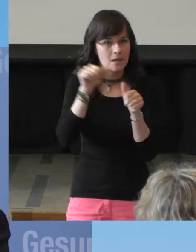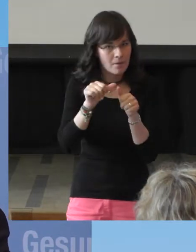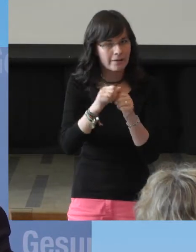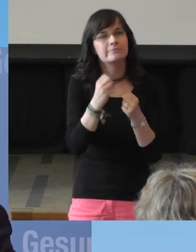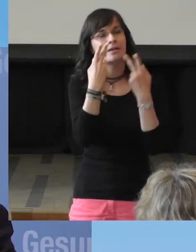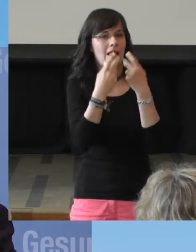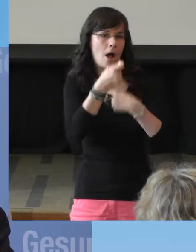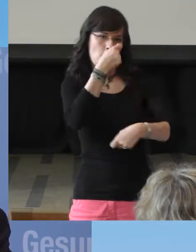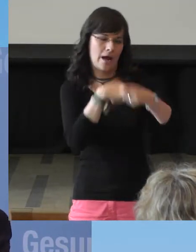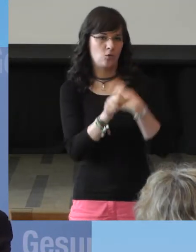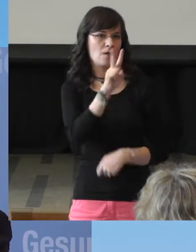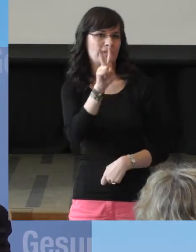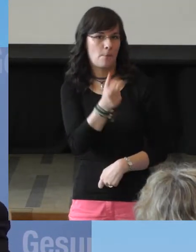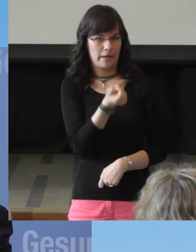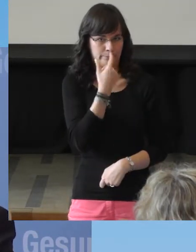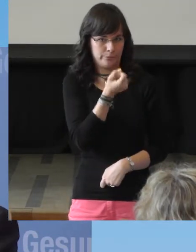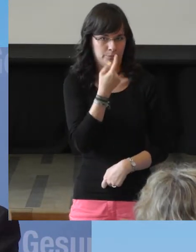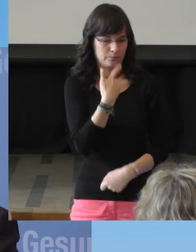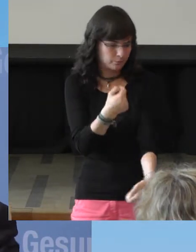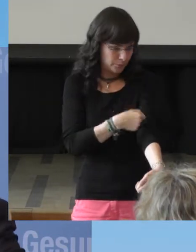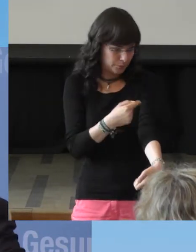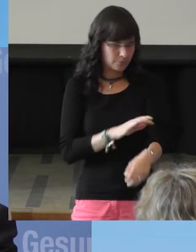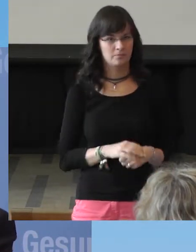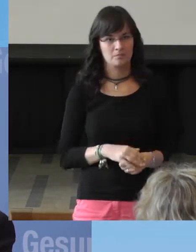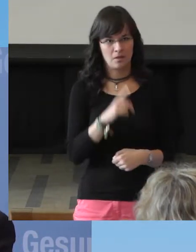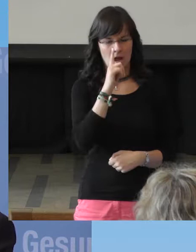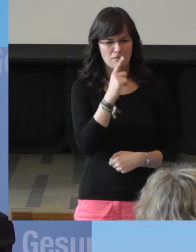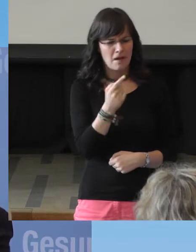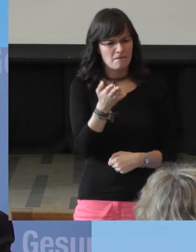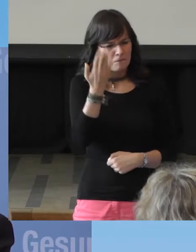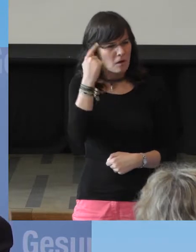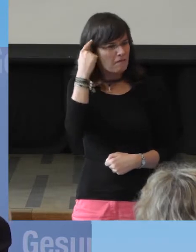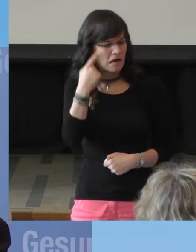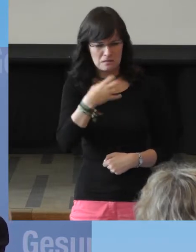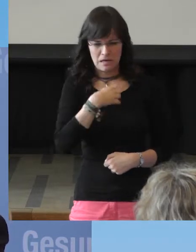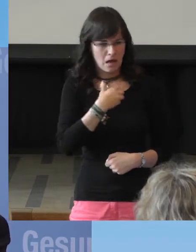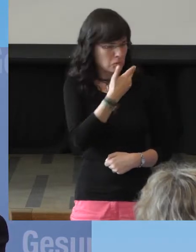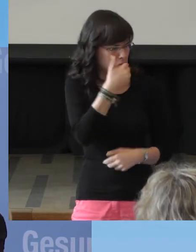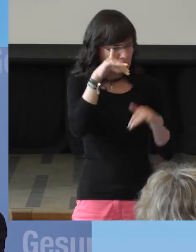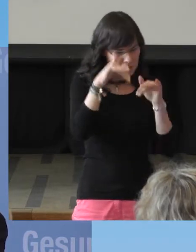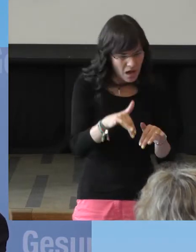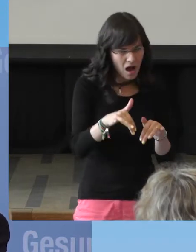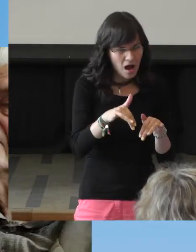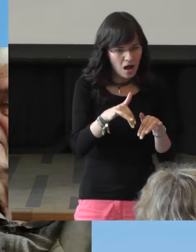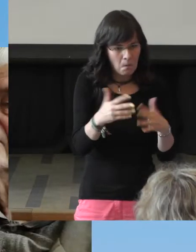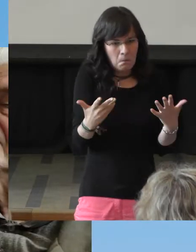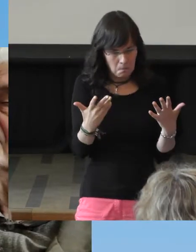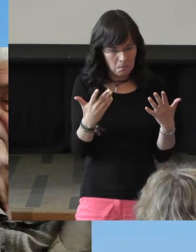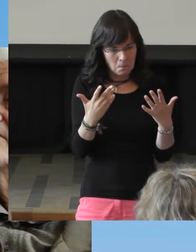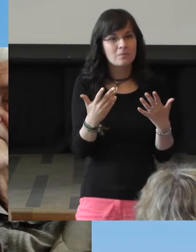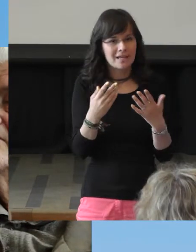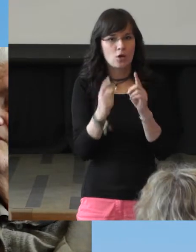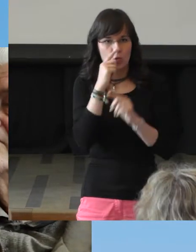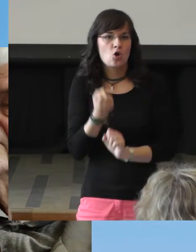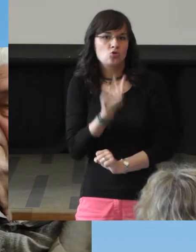Wenn die Grunderkrankung nicht bekannt ist oder nochmal dann hinterher, wenn das obere schon erledigt worden ist, wäre dann der Punkt der symptomatischen